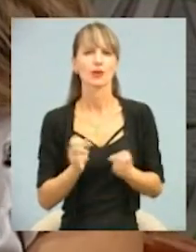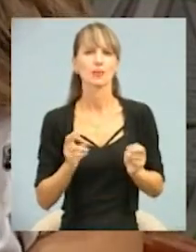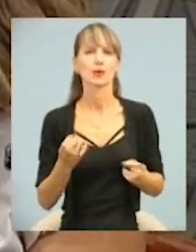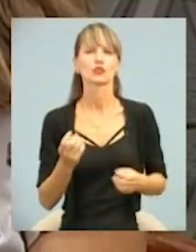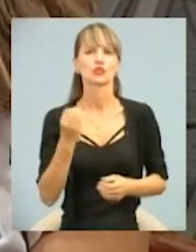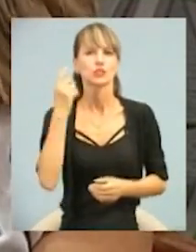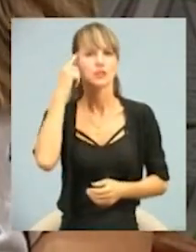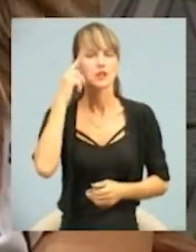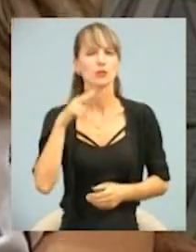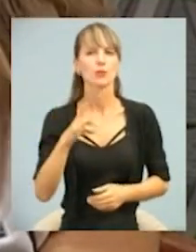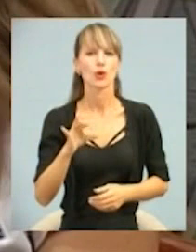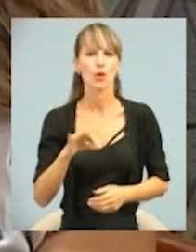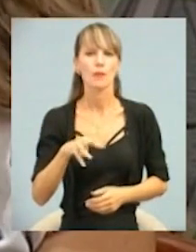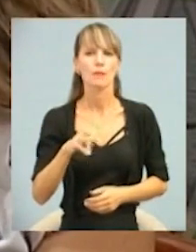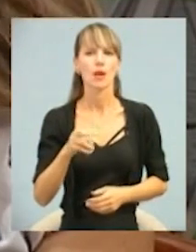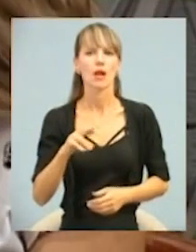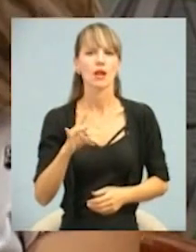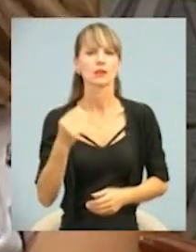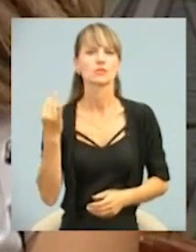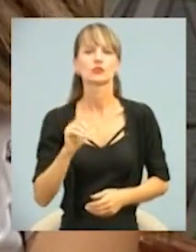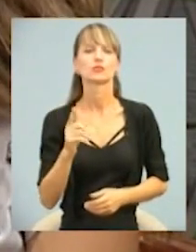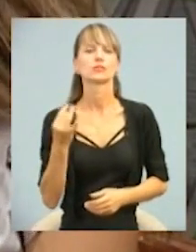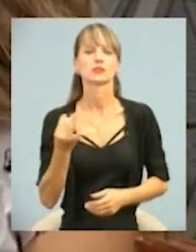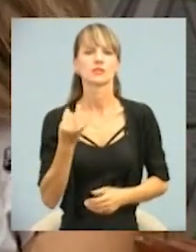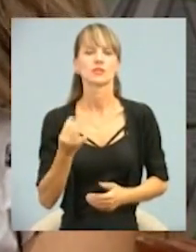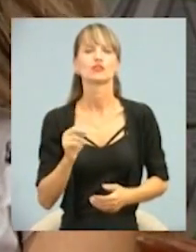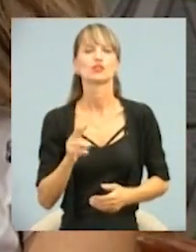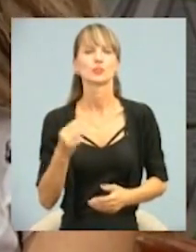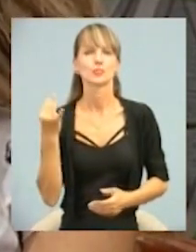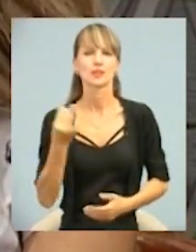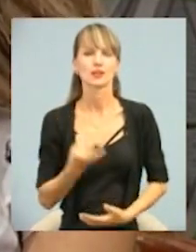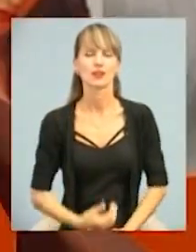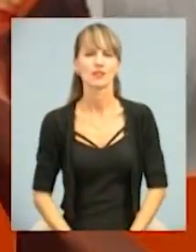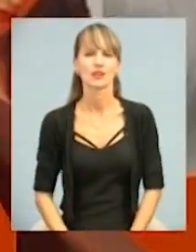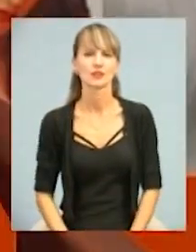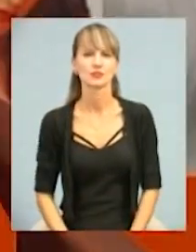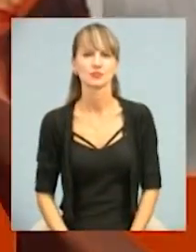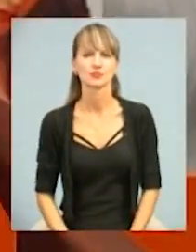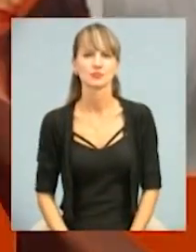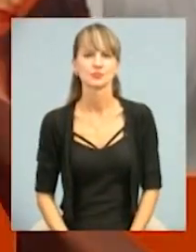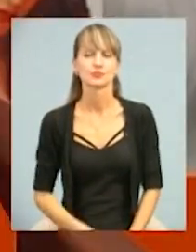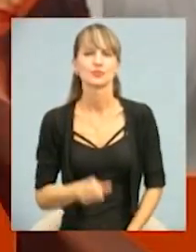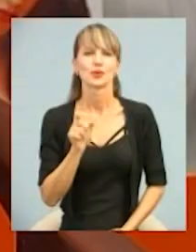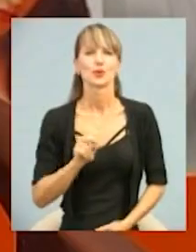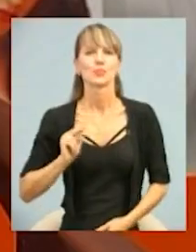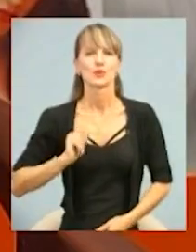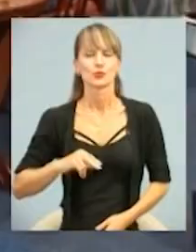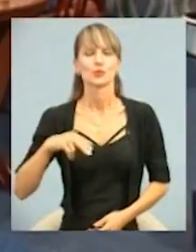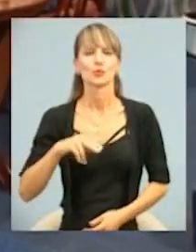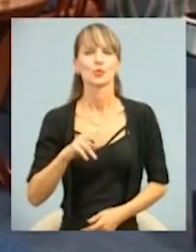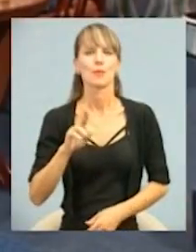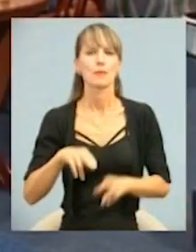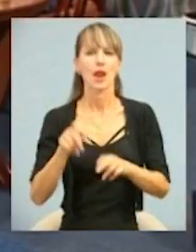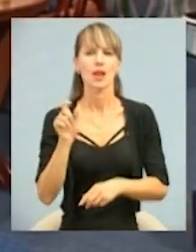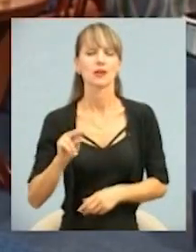відомо про маляра? Все ж таки професія цікава ж. Чим же ж вона така цікава? Люди ж працюють, ідуть малярами